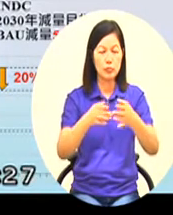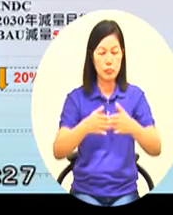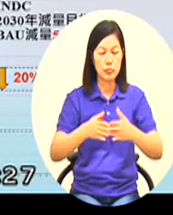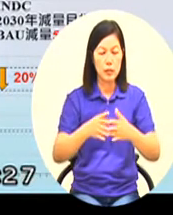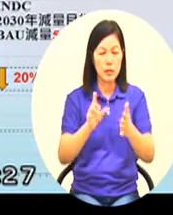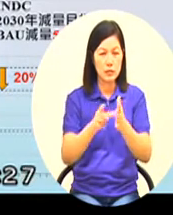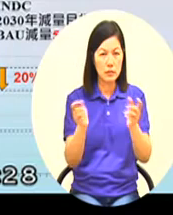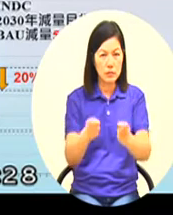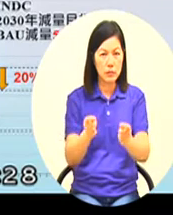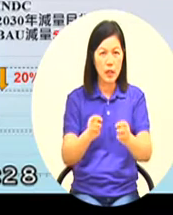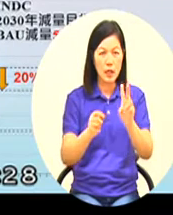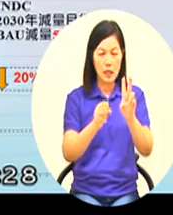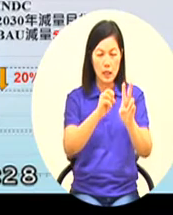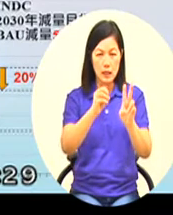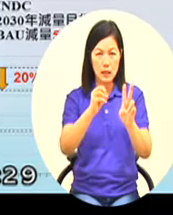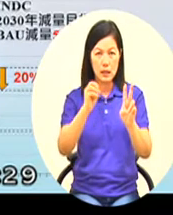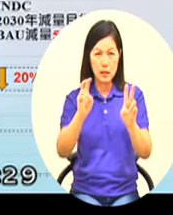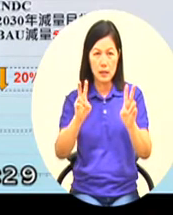是到